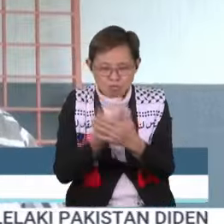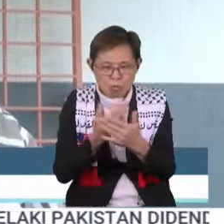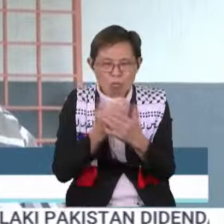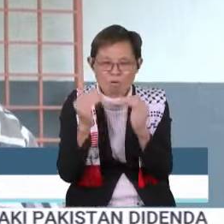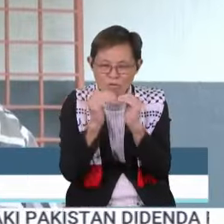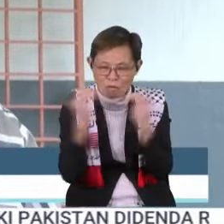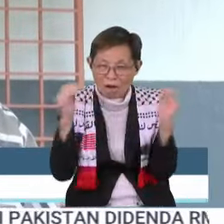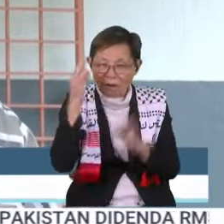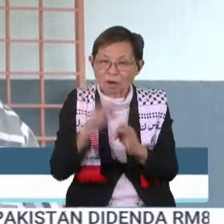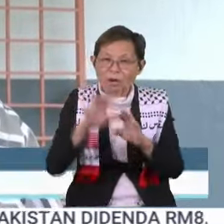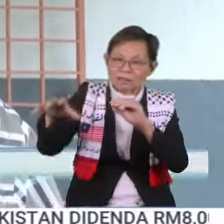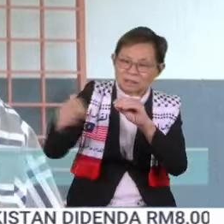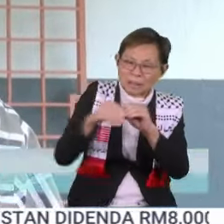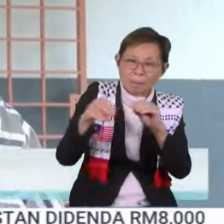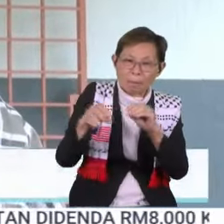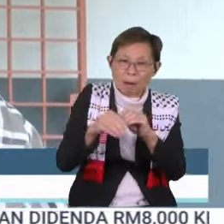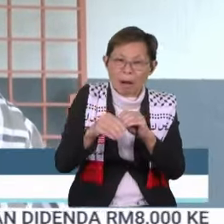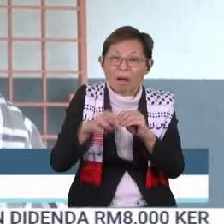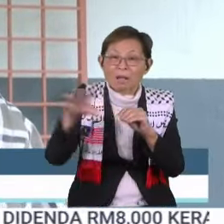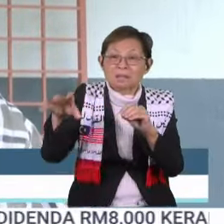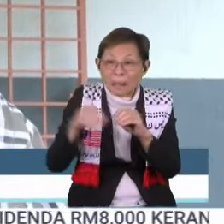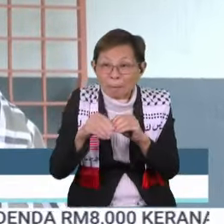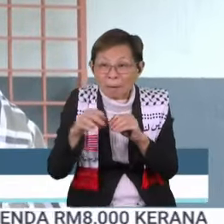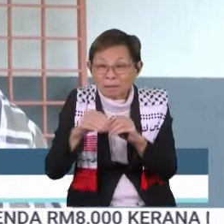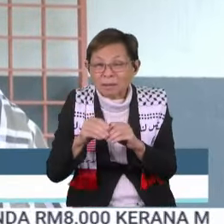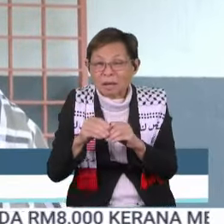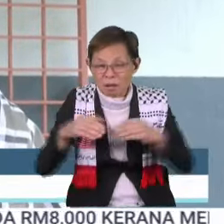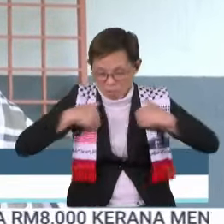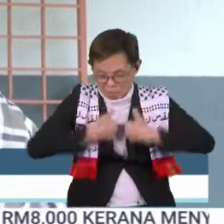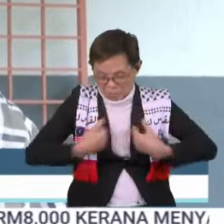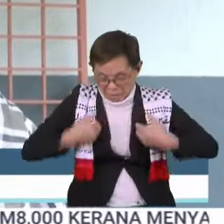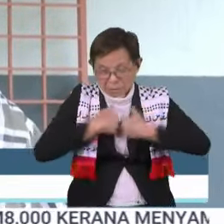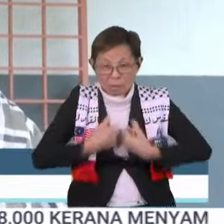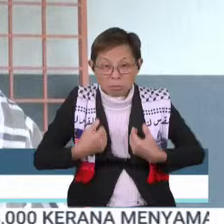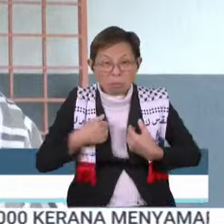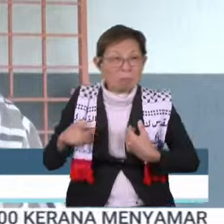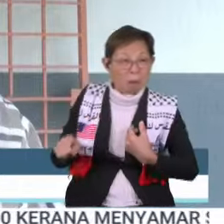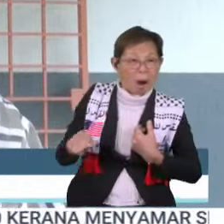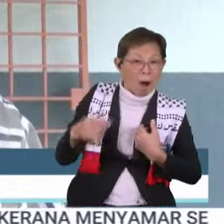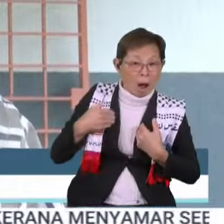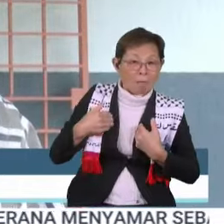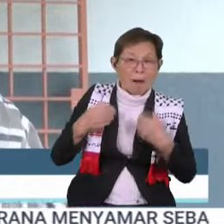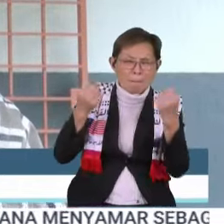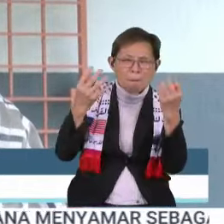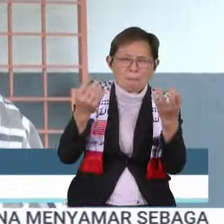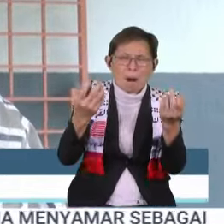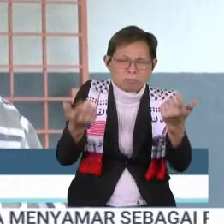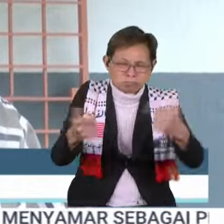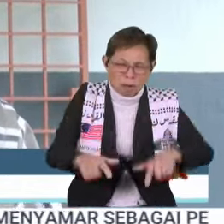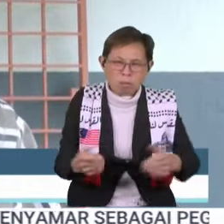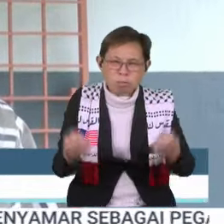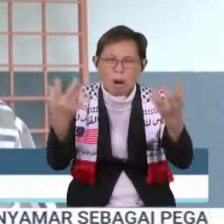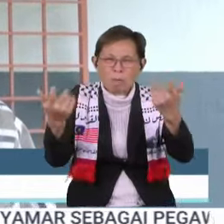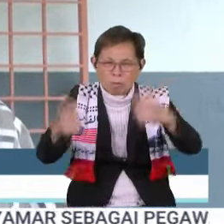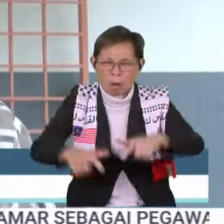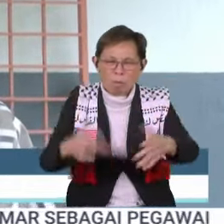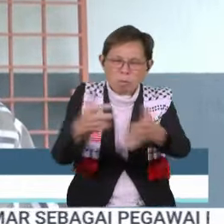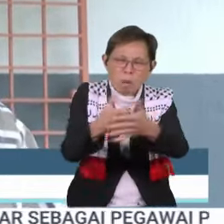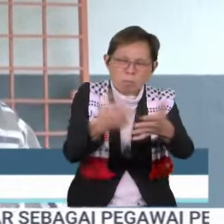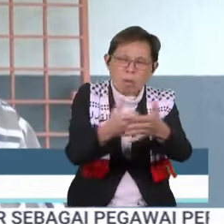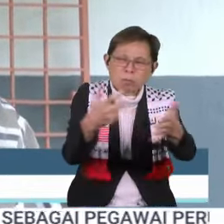dengan lintasan daripada hidupan liar yang nampaknya telah banyak kejadian kemalangan